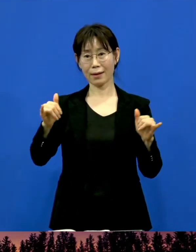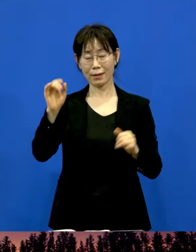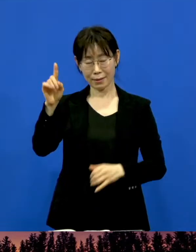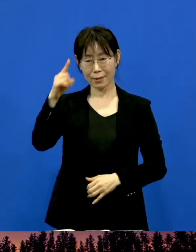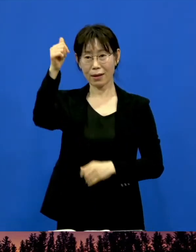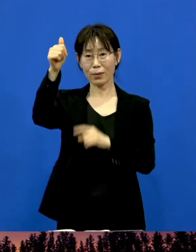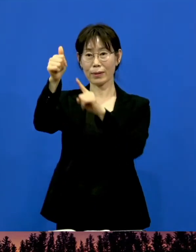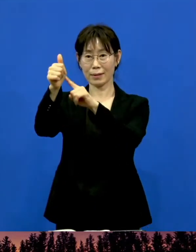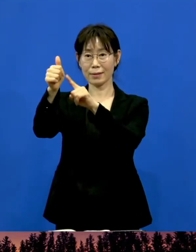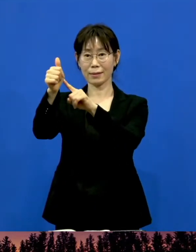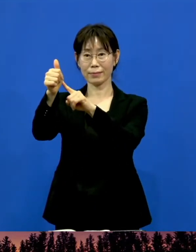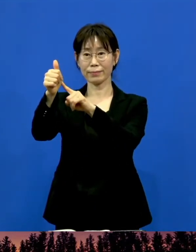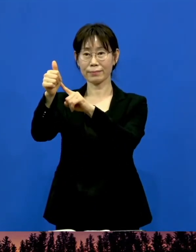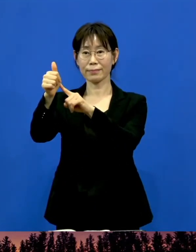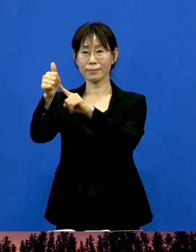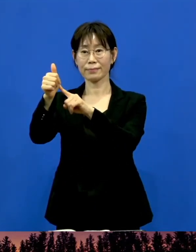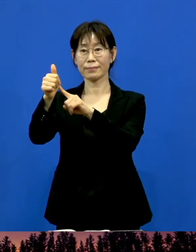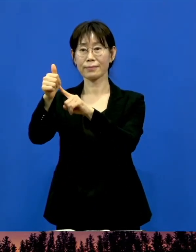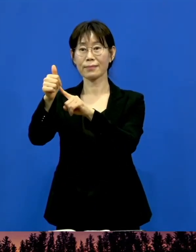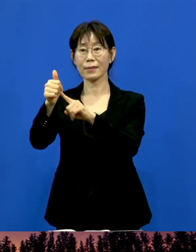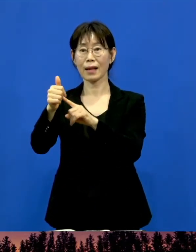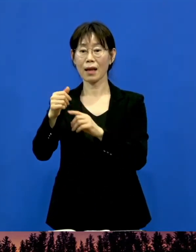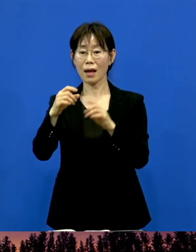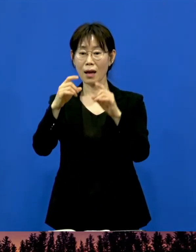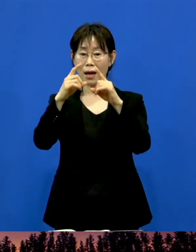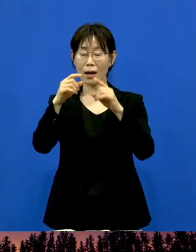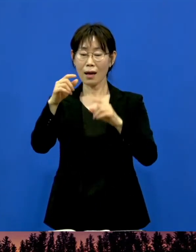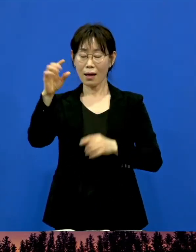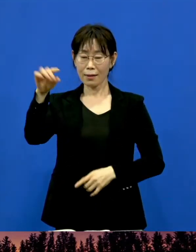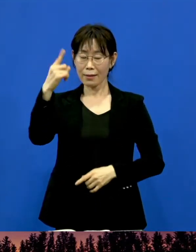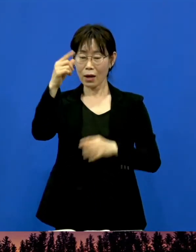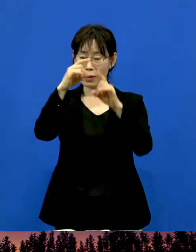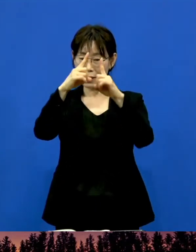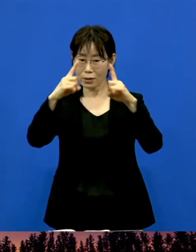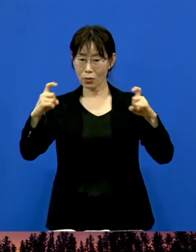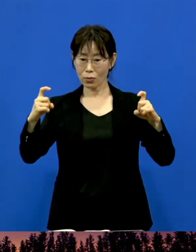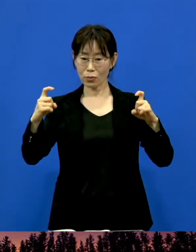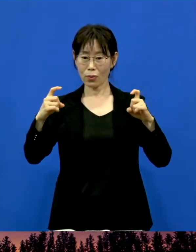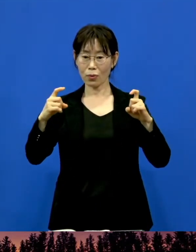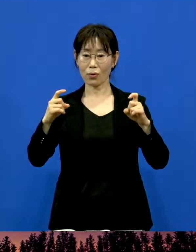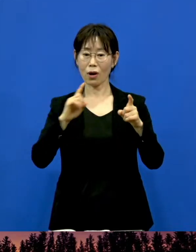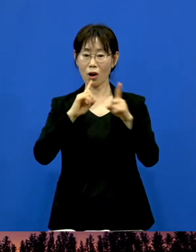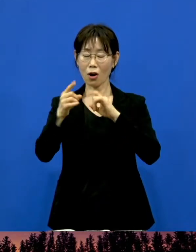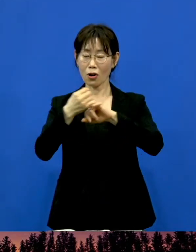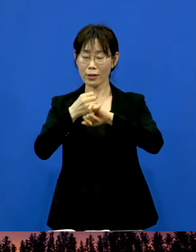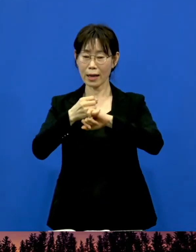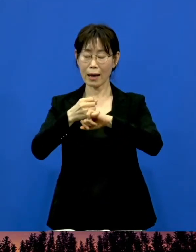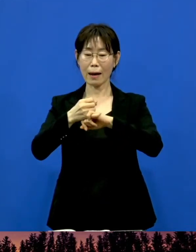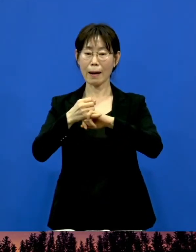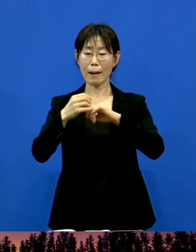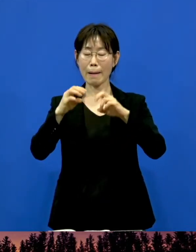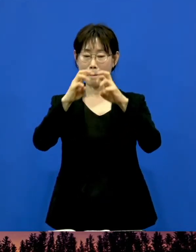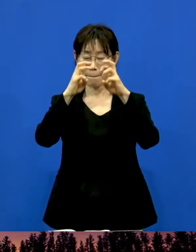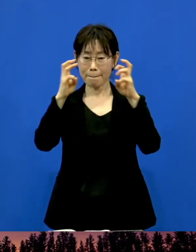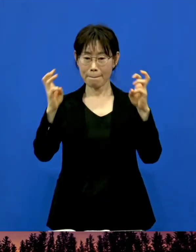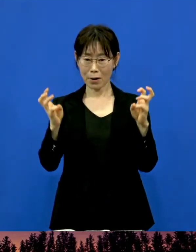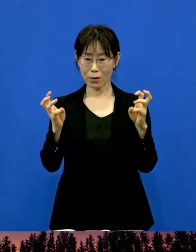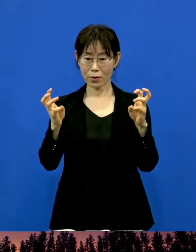그 다윗 성으로 법궤가 돌아올 때 다윗의 모습을 보십시오. 유일하게 춤을 추고 있는 다윗을